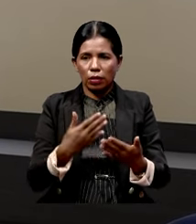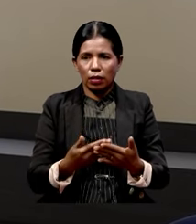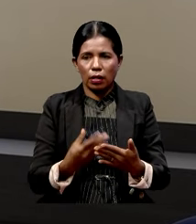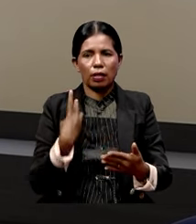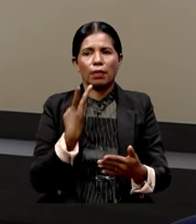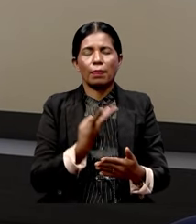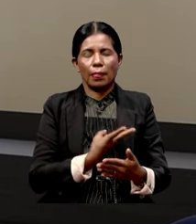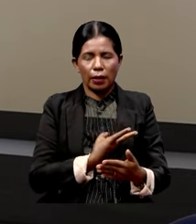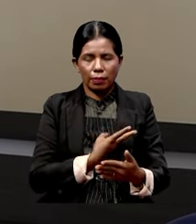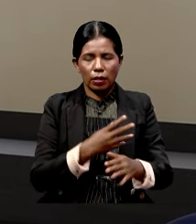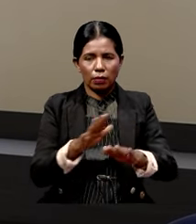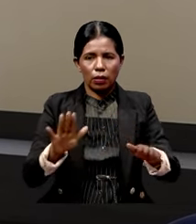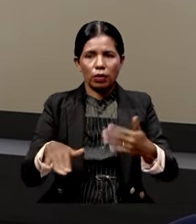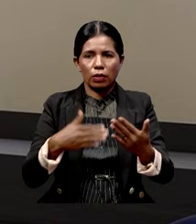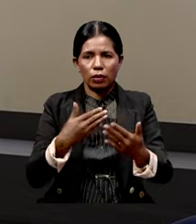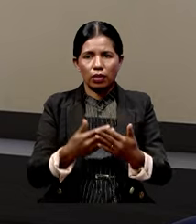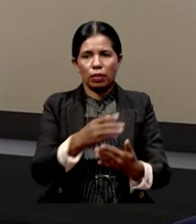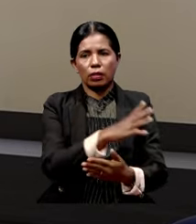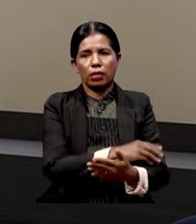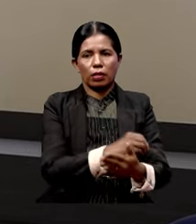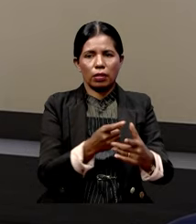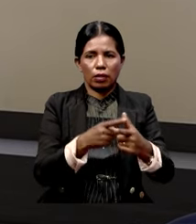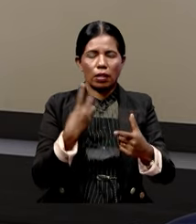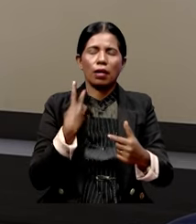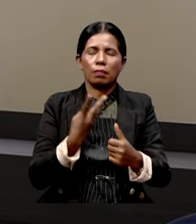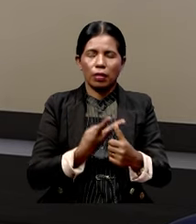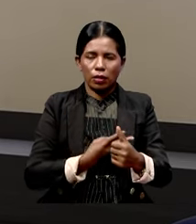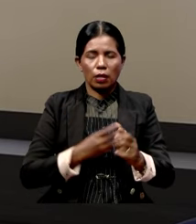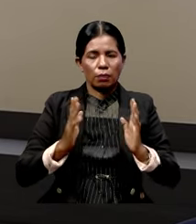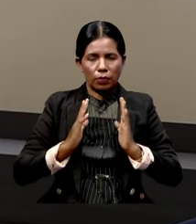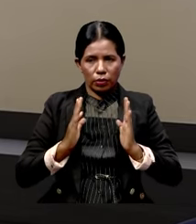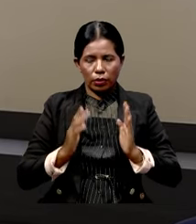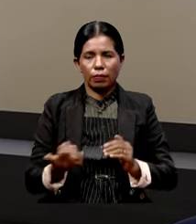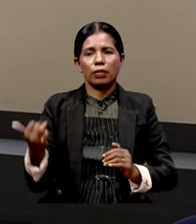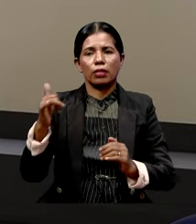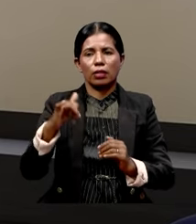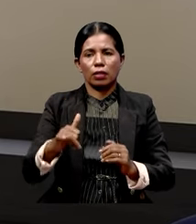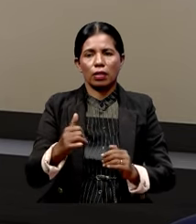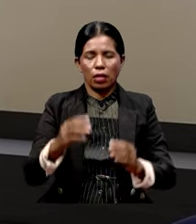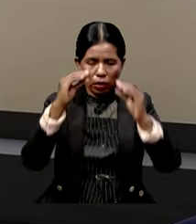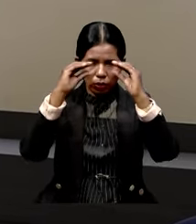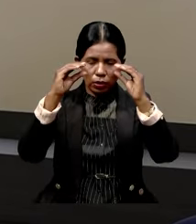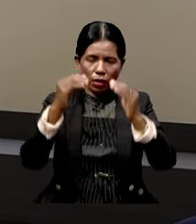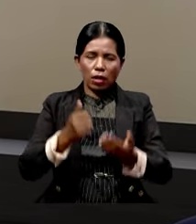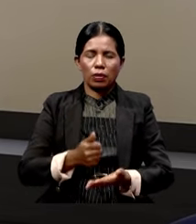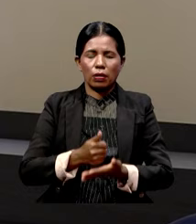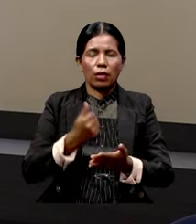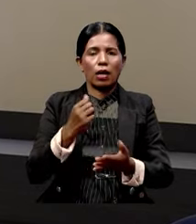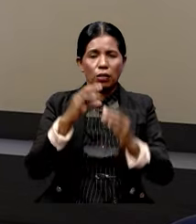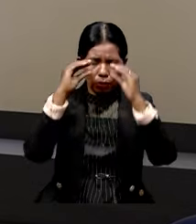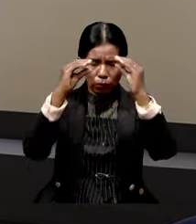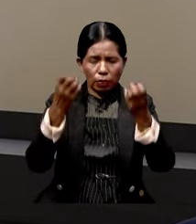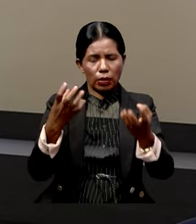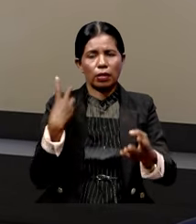kami Alma, anak-anak itu adalah tuan dan majikan untuk kami. Jadi mereka yang mengajarkan banyak hal untuk kami,